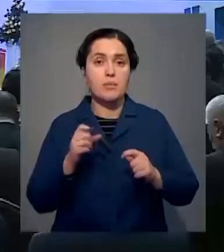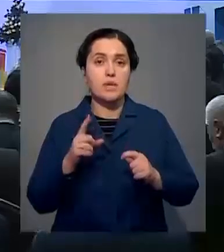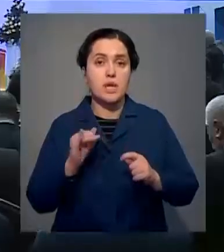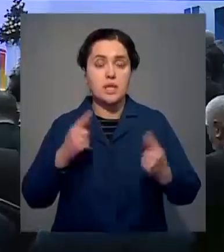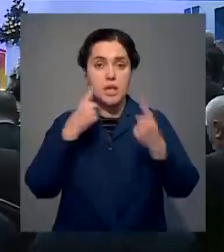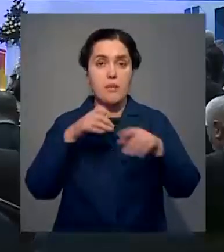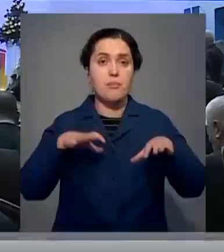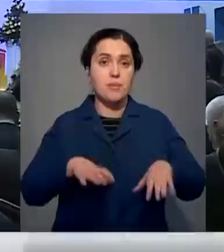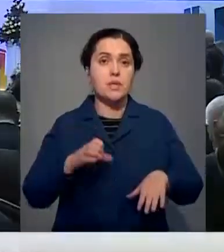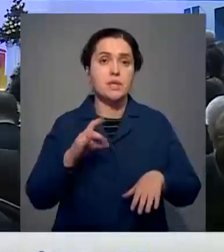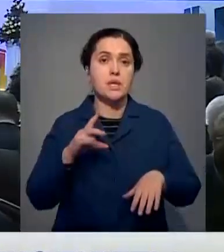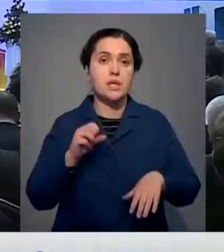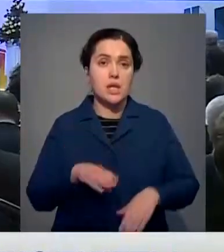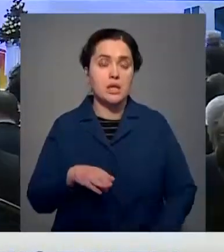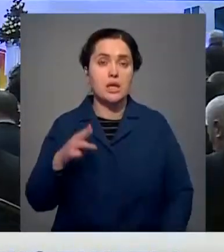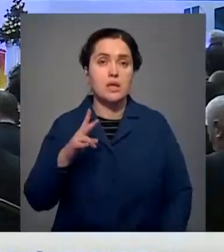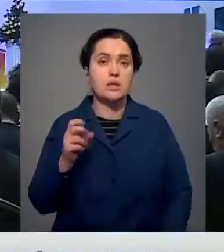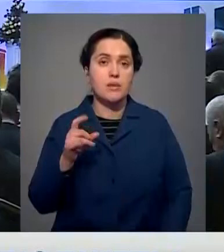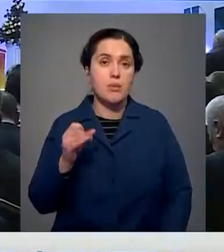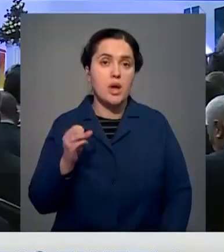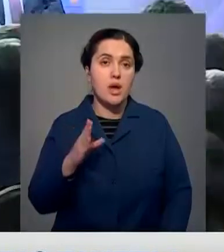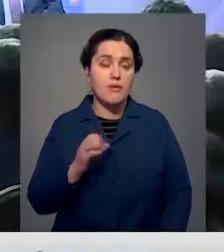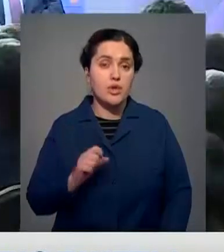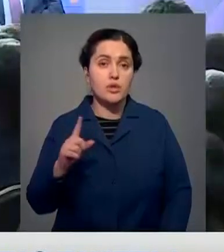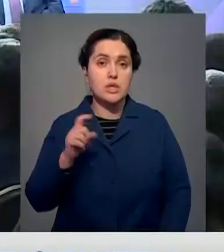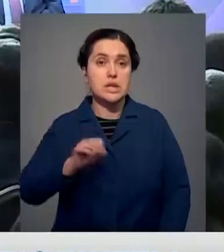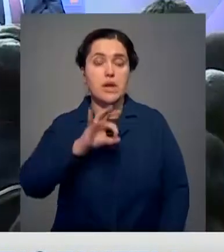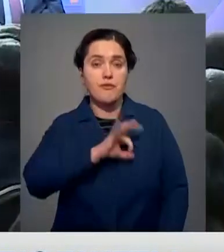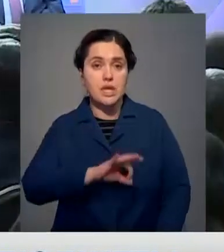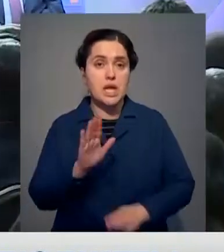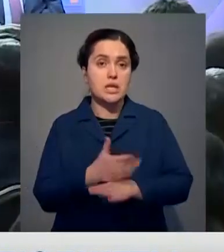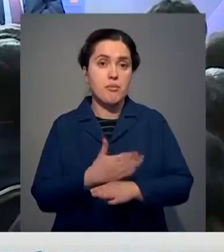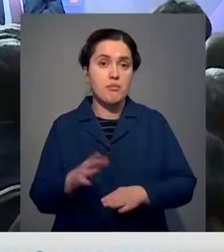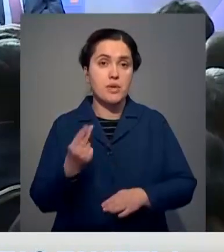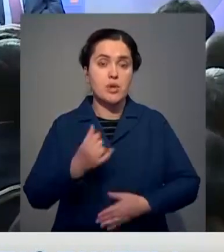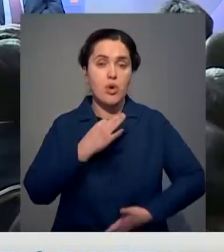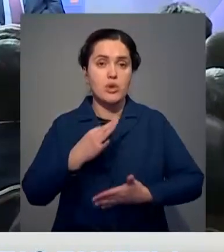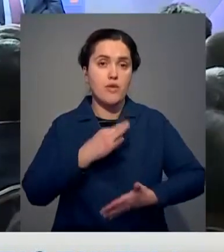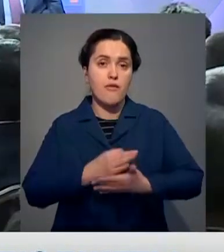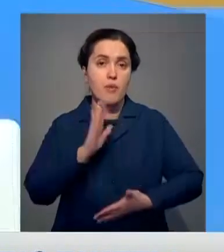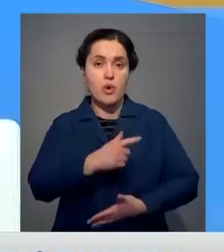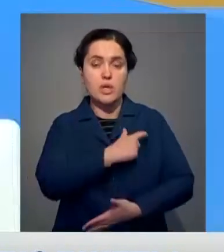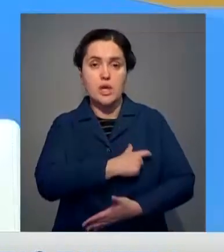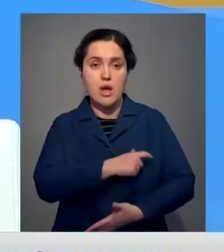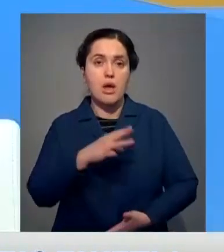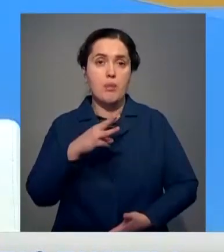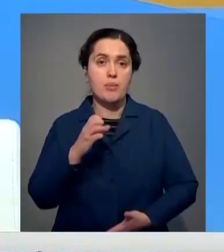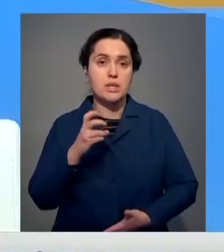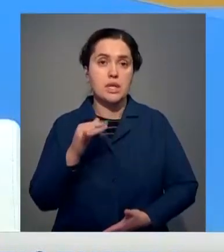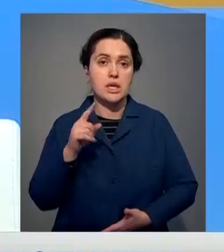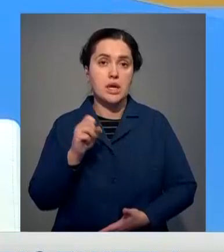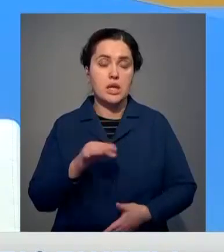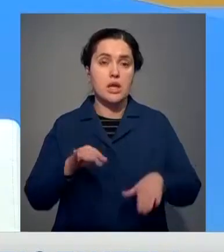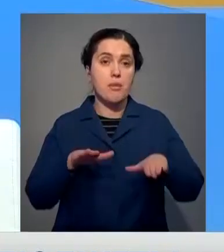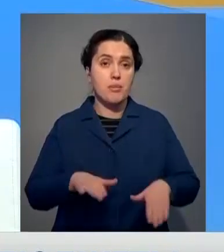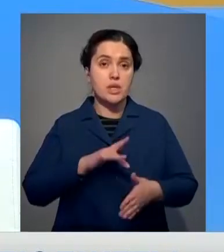маслихатов сообщила председатель Сената Дариға Назарбаева. Она отметила, что за эффективное распределение средств в регионах ответственность несут депутаты